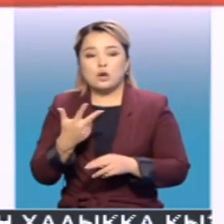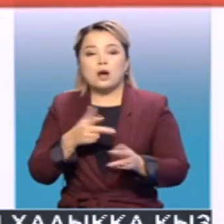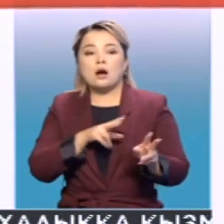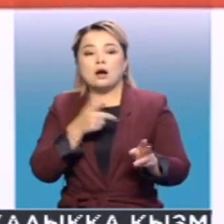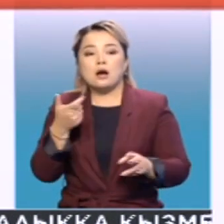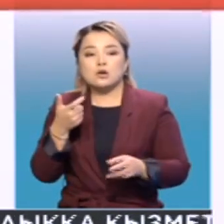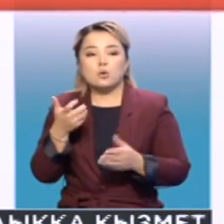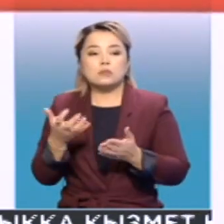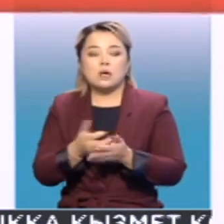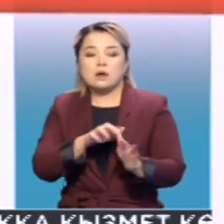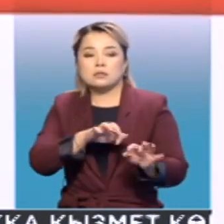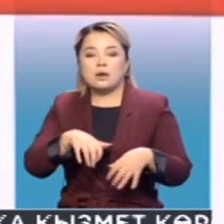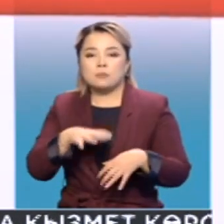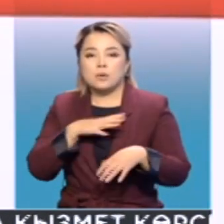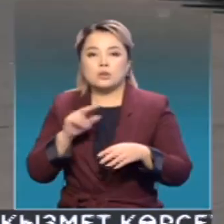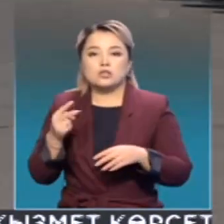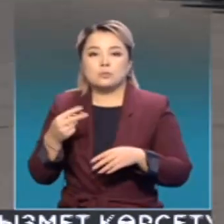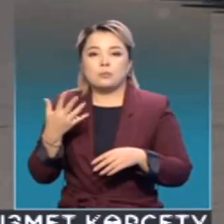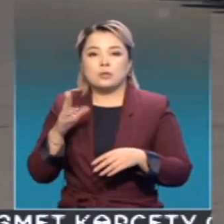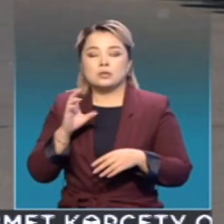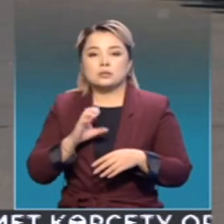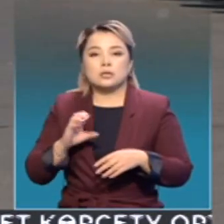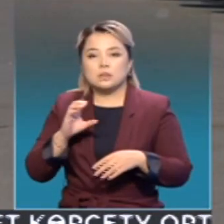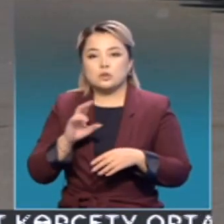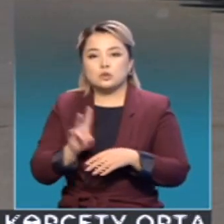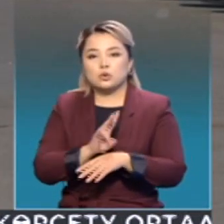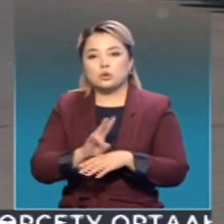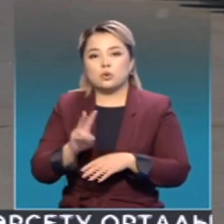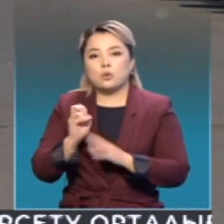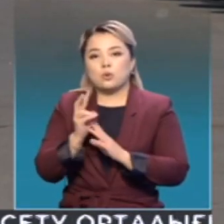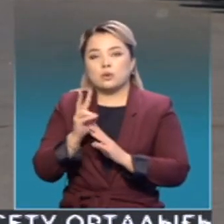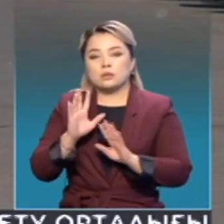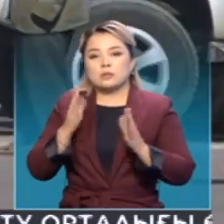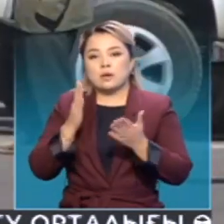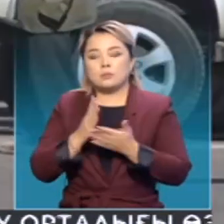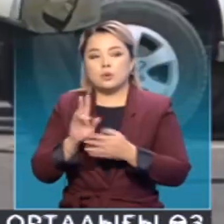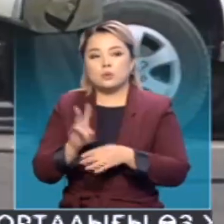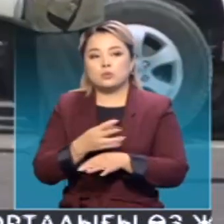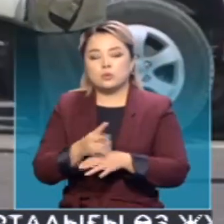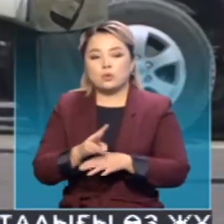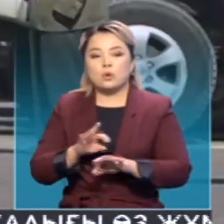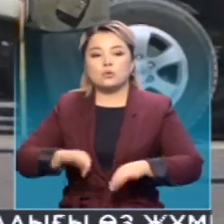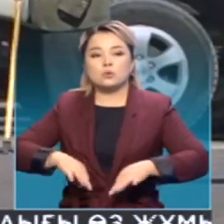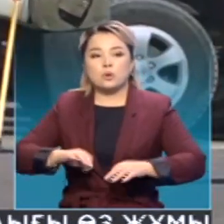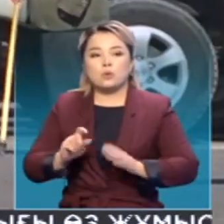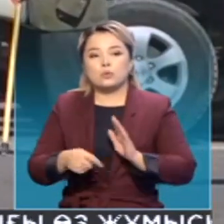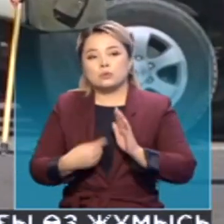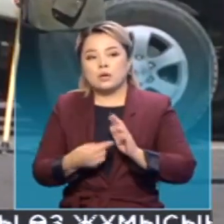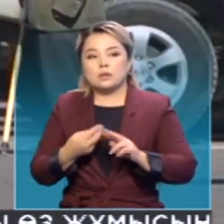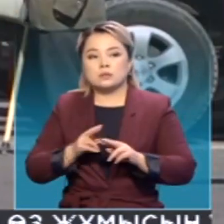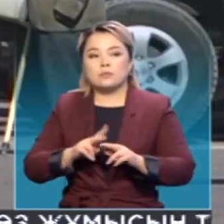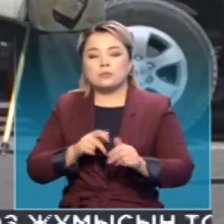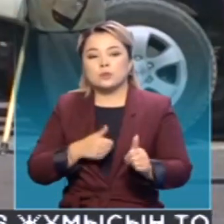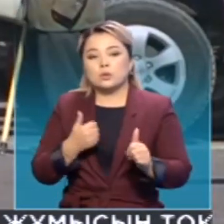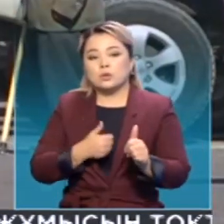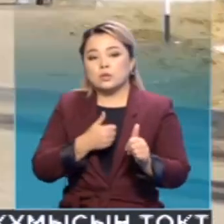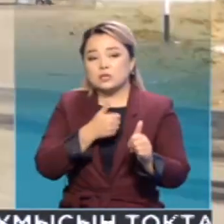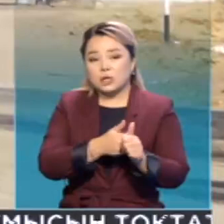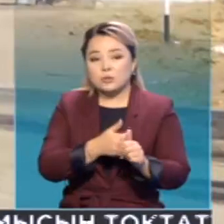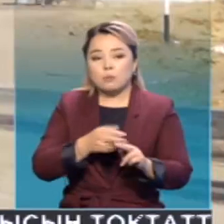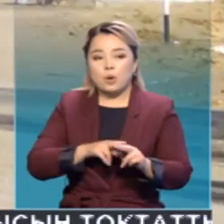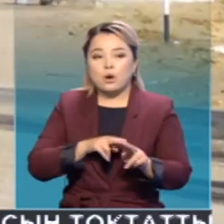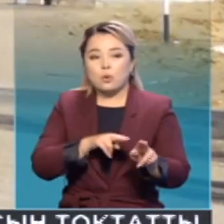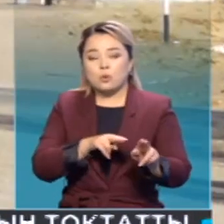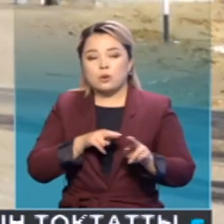тәркіленген. Оқиға 25 қыркүйек күні түнгі 12-ге таман болған. Көлікпен қыдырып жүрген жастарды әлдекімдер соңынан қуып жетіп,